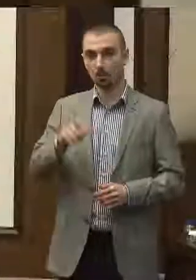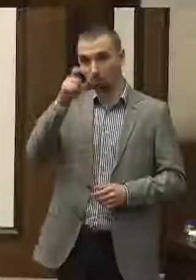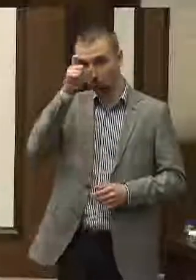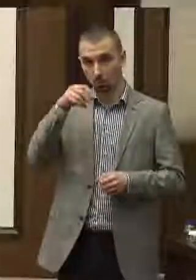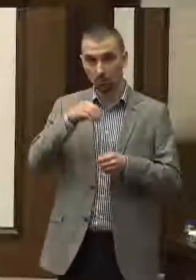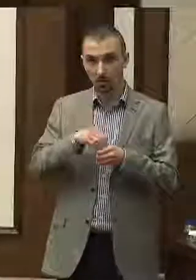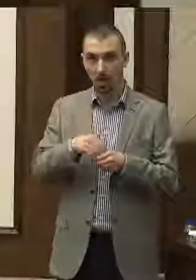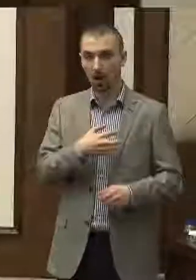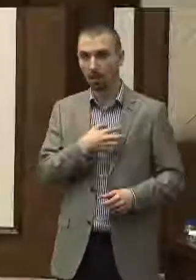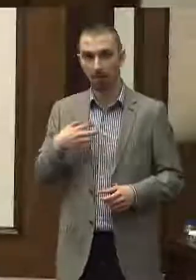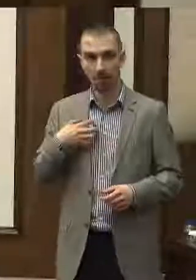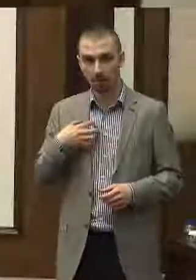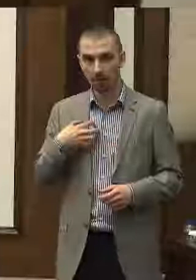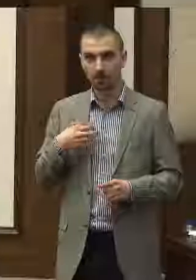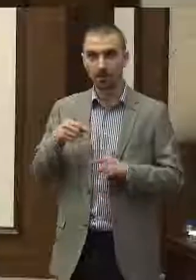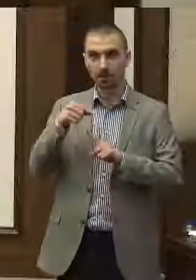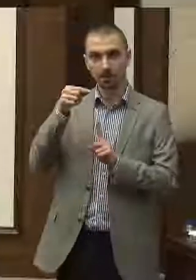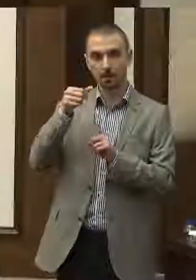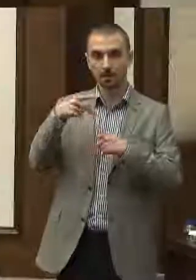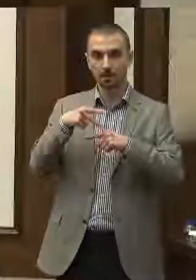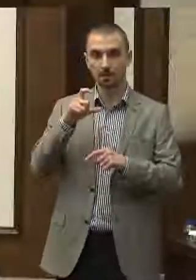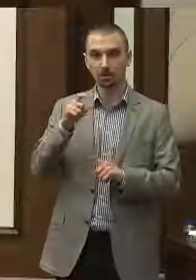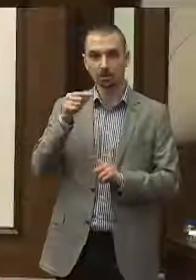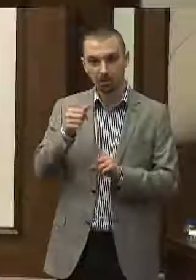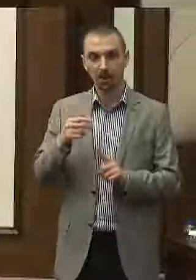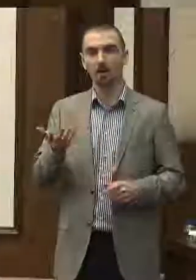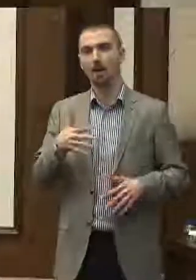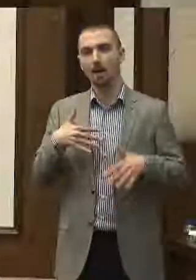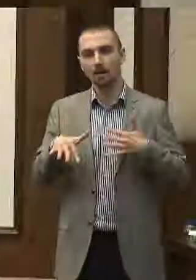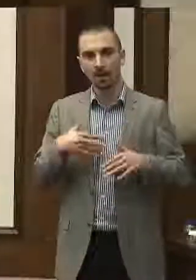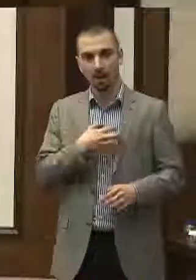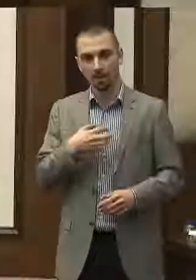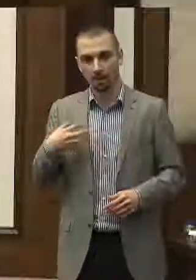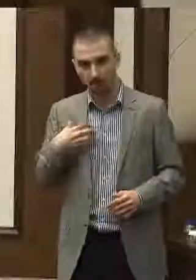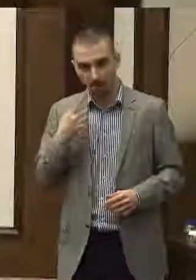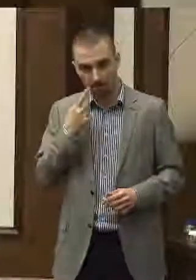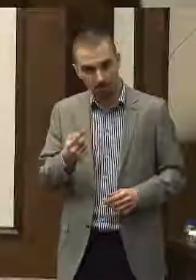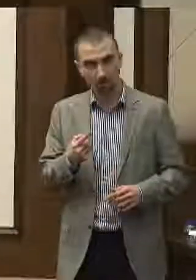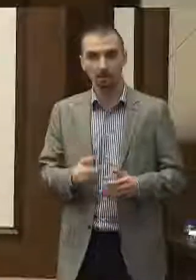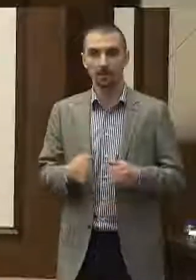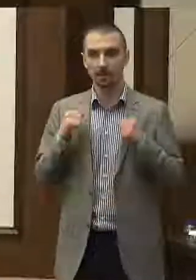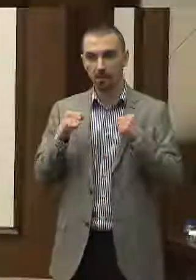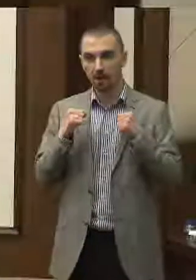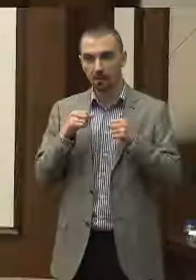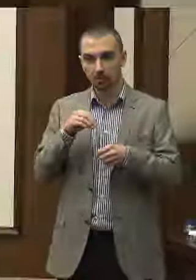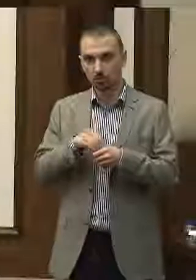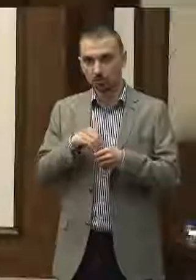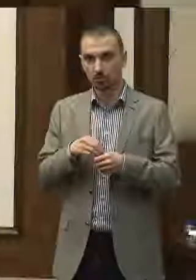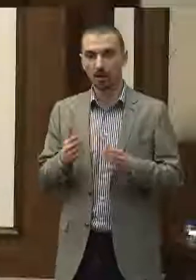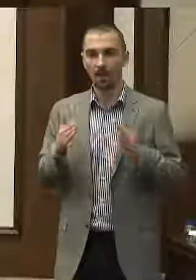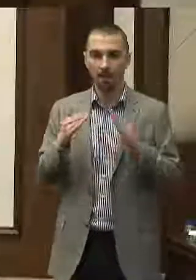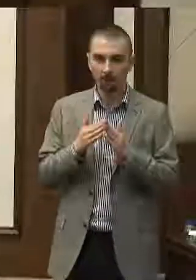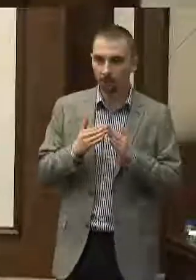Türkiye'de annelere, izci annelerine ve engelli annelerine sağlık yönünde